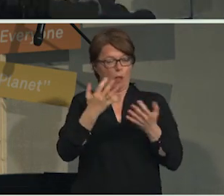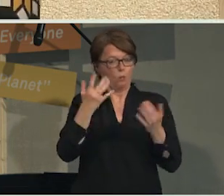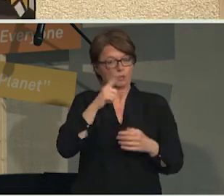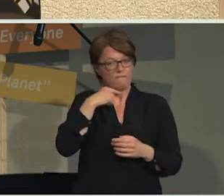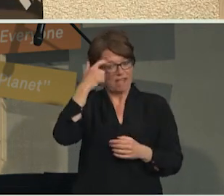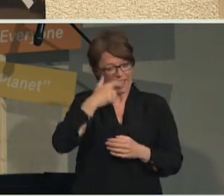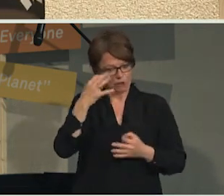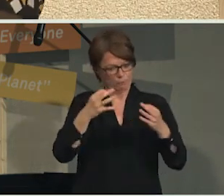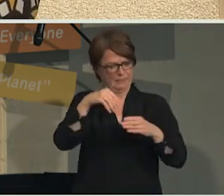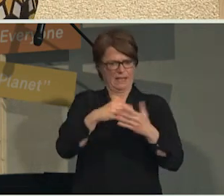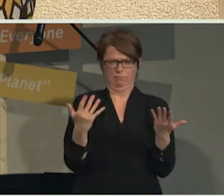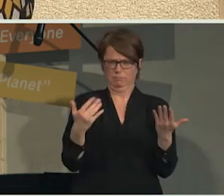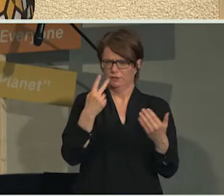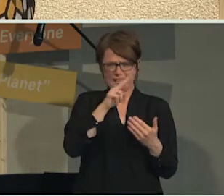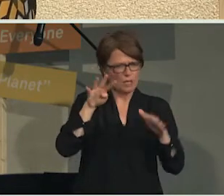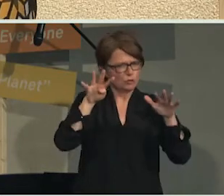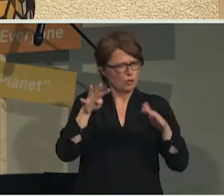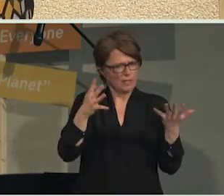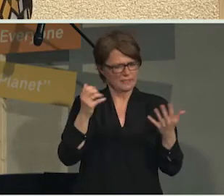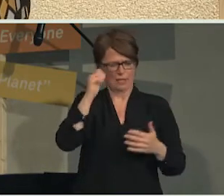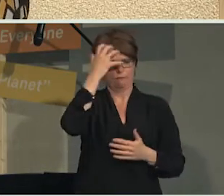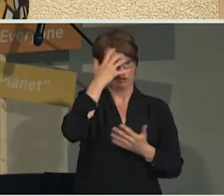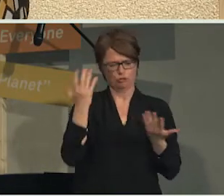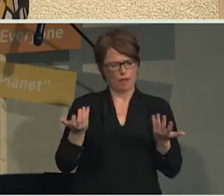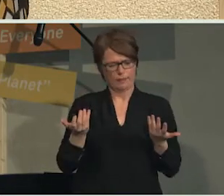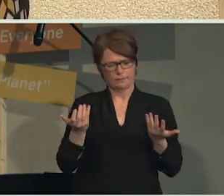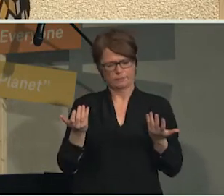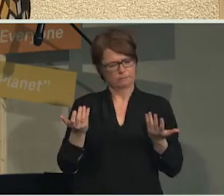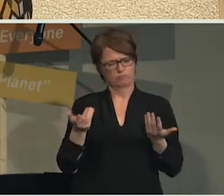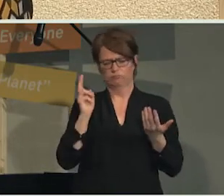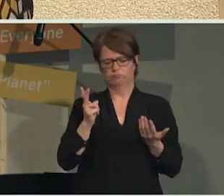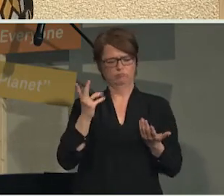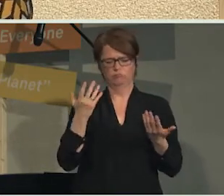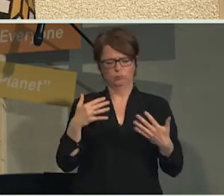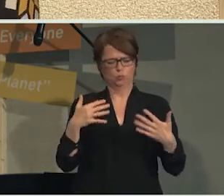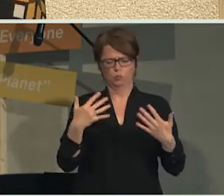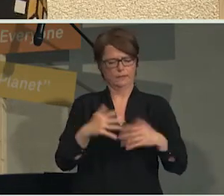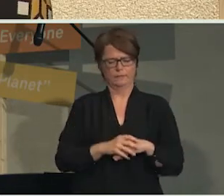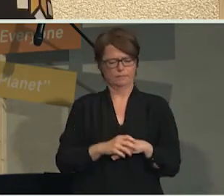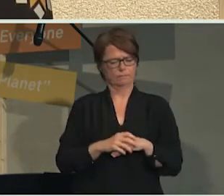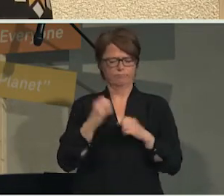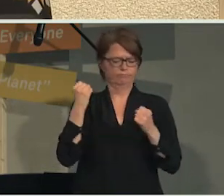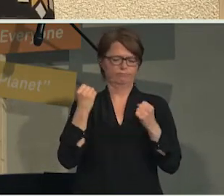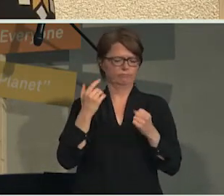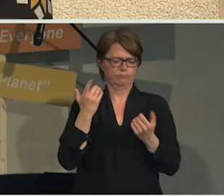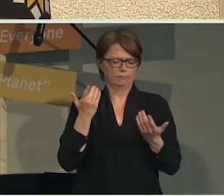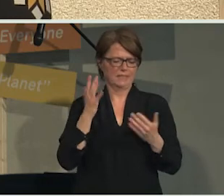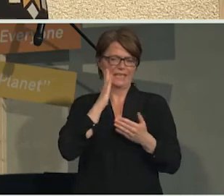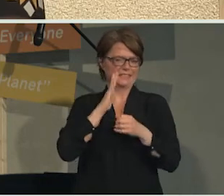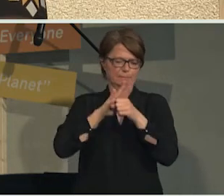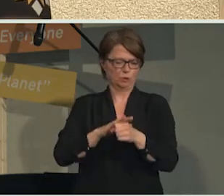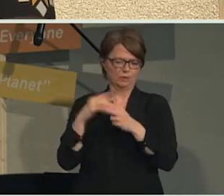Die Berliner Kollegen scheinen andere Umgänge mit der Repräsentation schwarzer Menschen auf deutschen Bühnen als eine Einschränkung